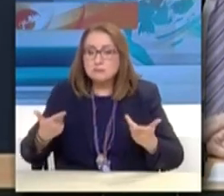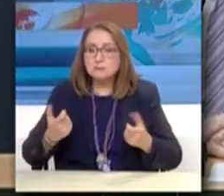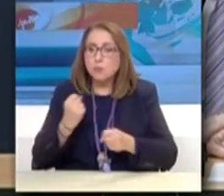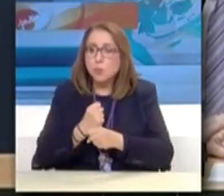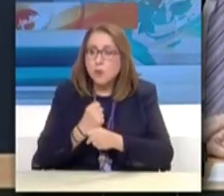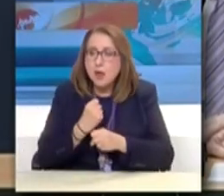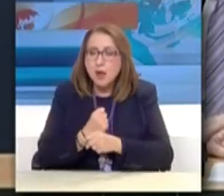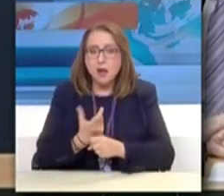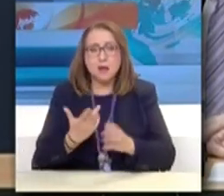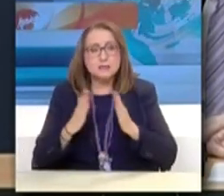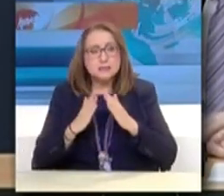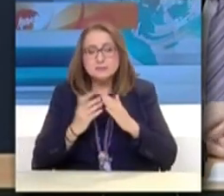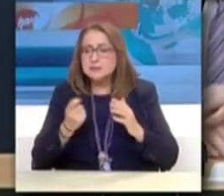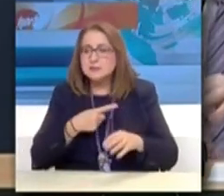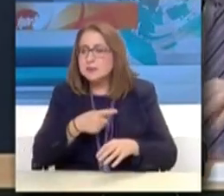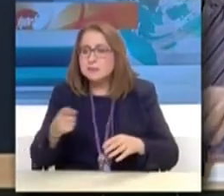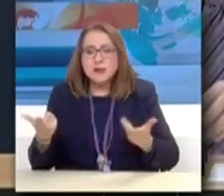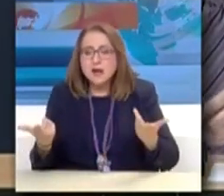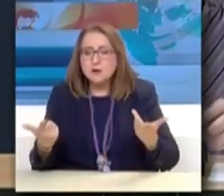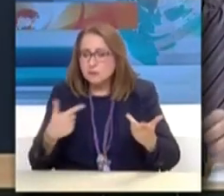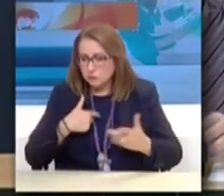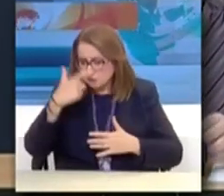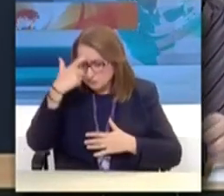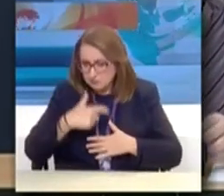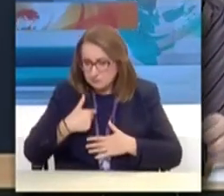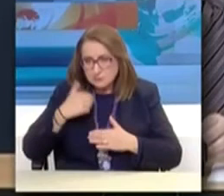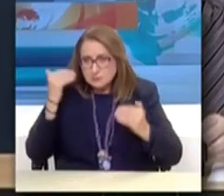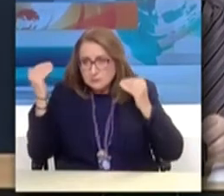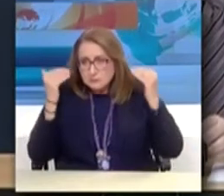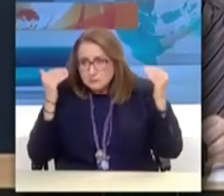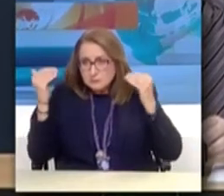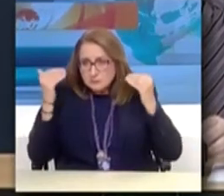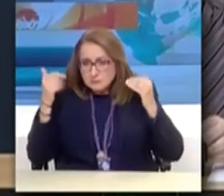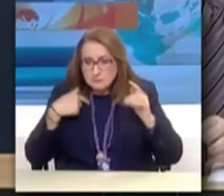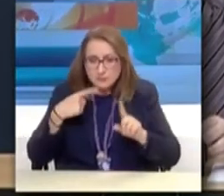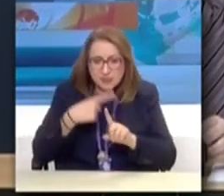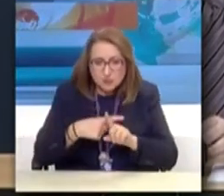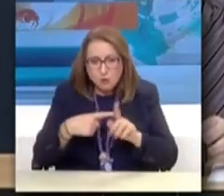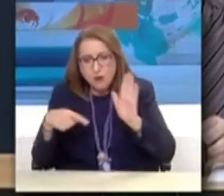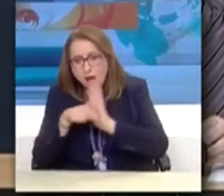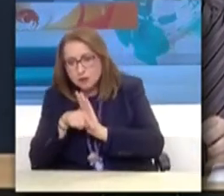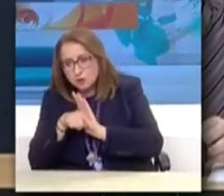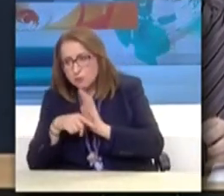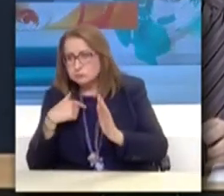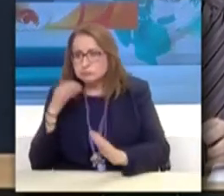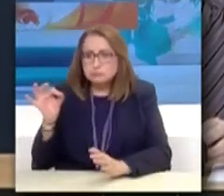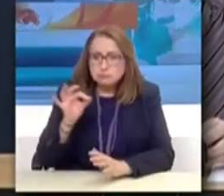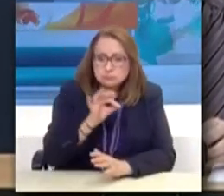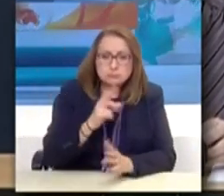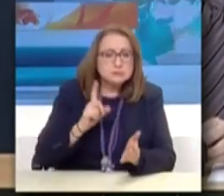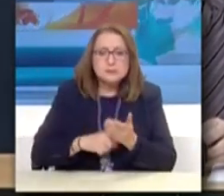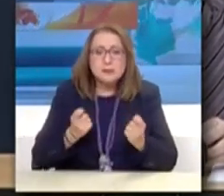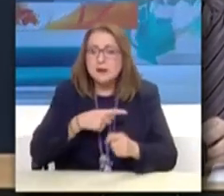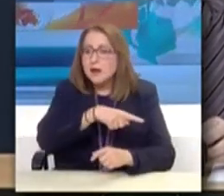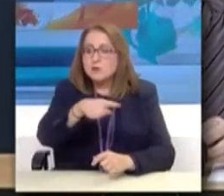εργασιακό, μπορεί να αποτελούν εν δυνάμει θετικούς ή μπορεί να είναι περιστατικά δηλαδή, ή μπορεί και όχι, τι πρέπει να κάνουν οι